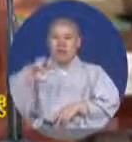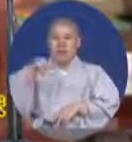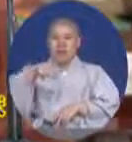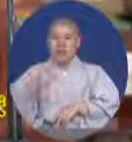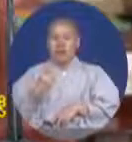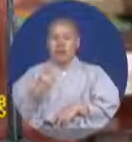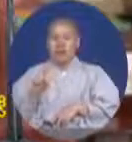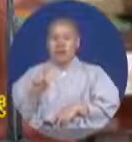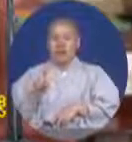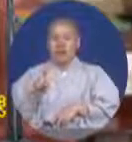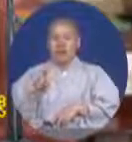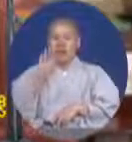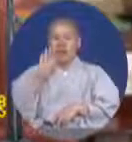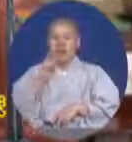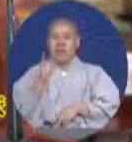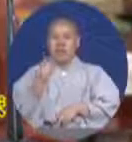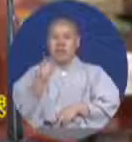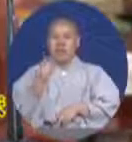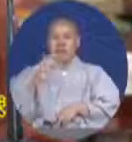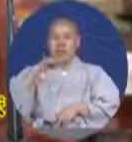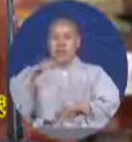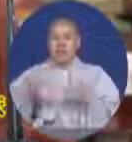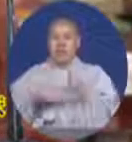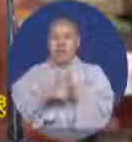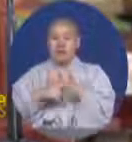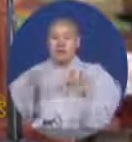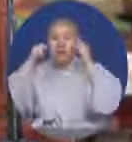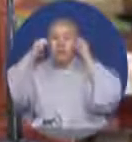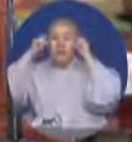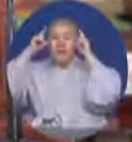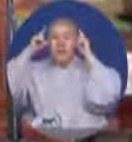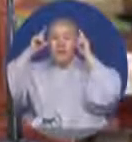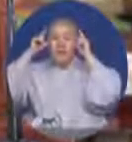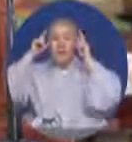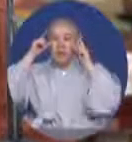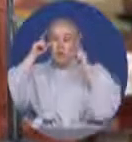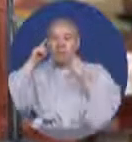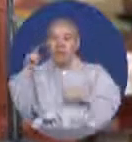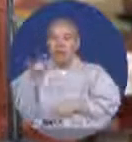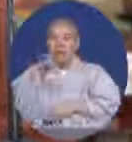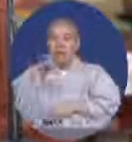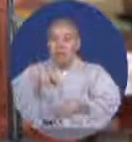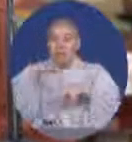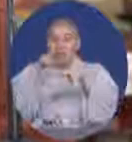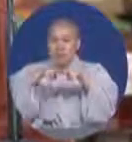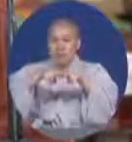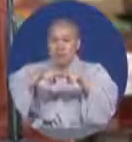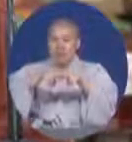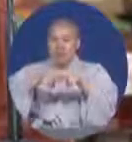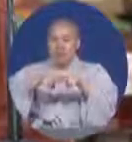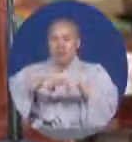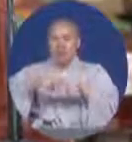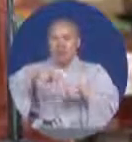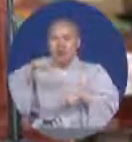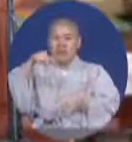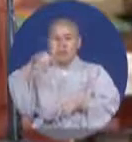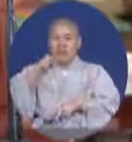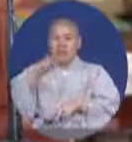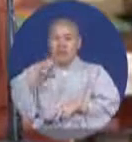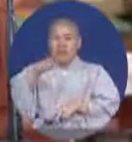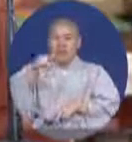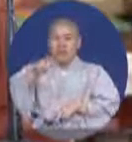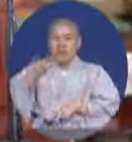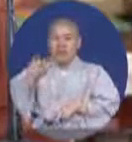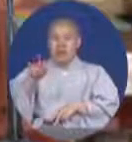보리요 금강이다. 보리는 깨달음인데 어디에 앉았느냐? 금강자에 앉았다 이